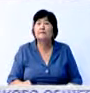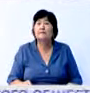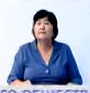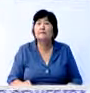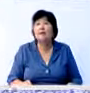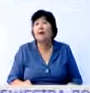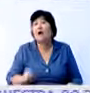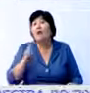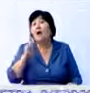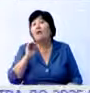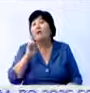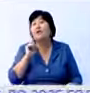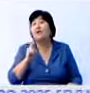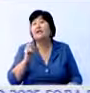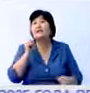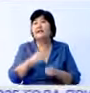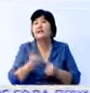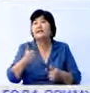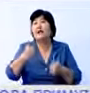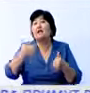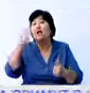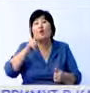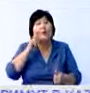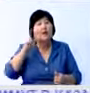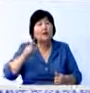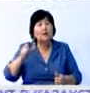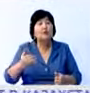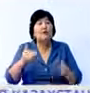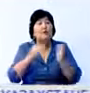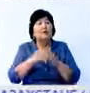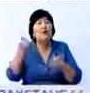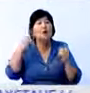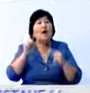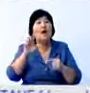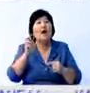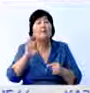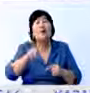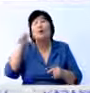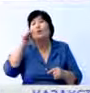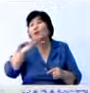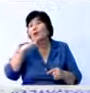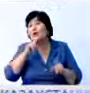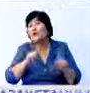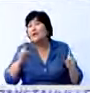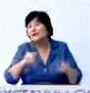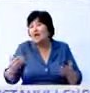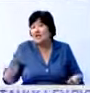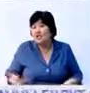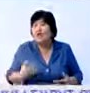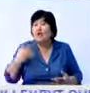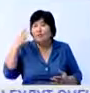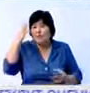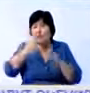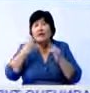В коворкинг-центре состоялись интеллектуальные состязания. Молодые люди прикоснулись к творчеству Абая, узнали новые сведения о его жизни,